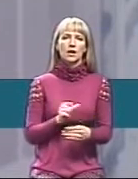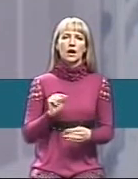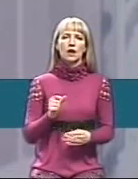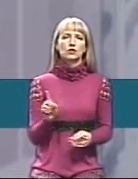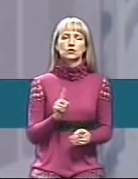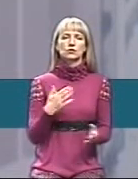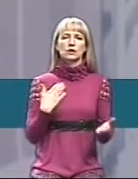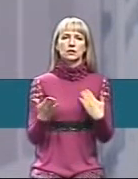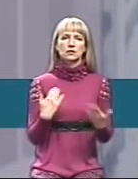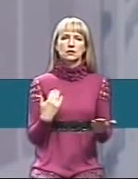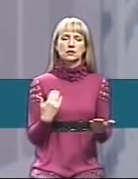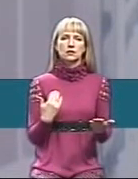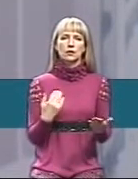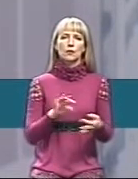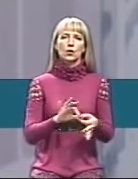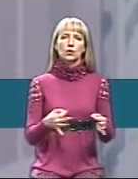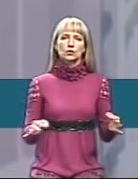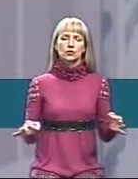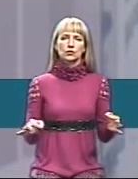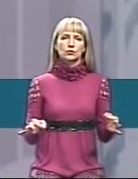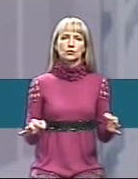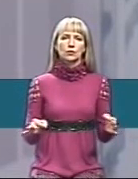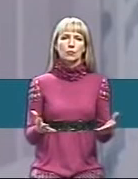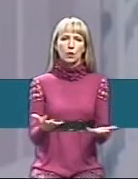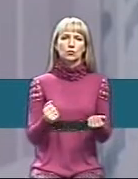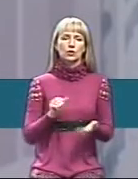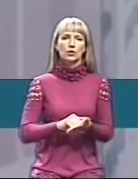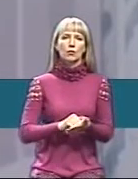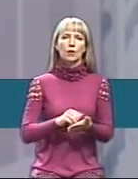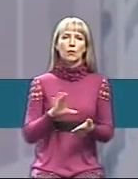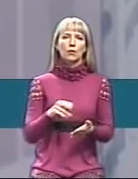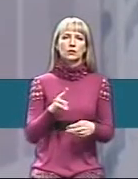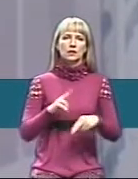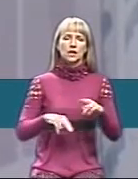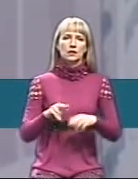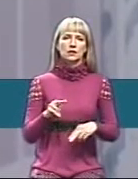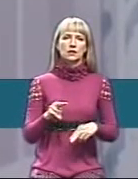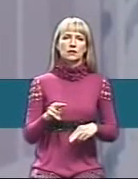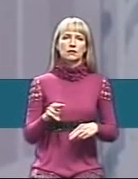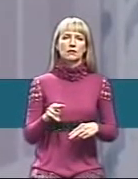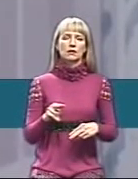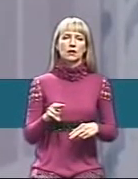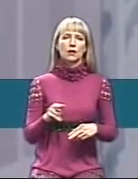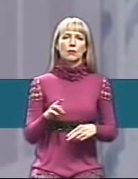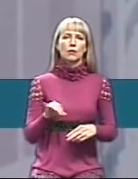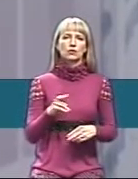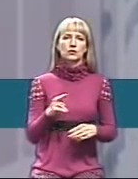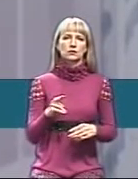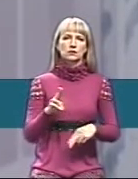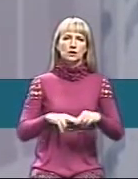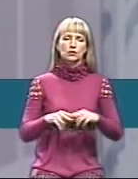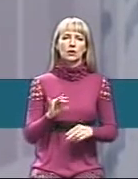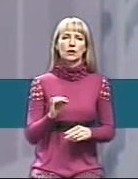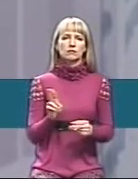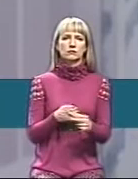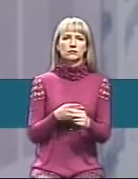что касается процедуры получения документов под строительство и под застройку, под